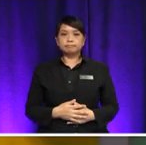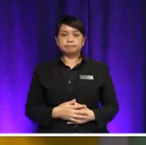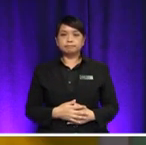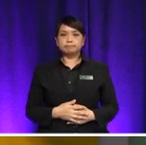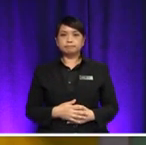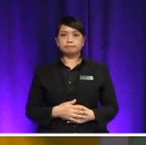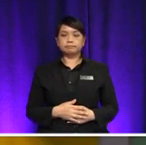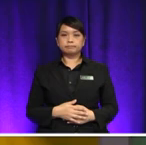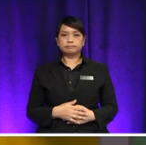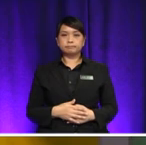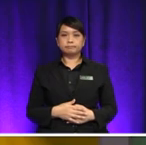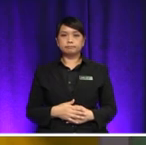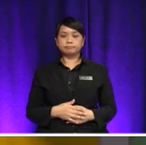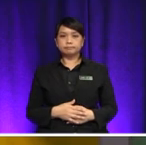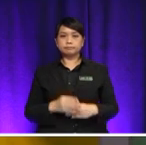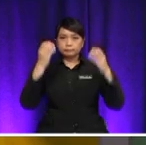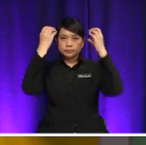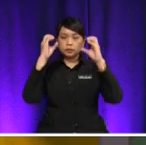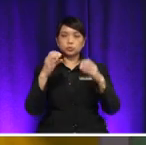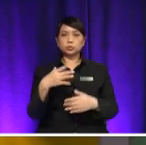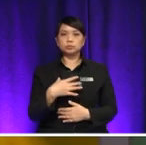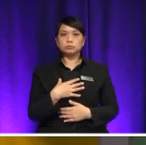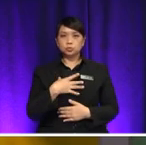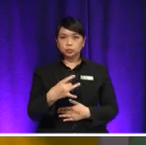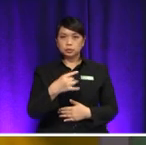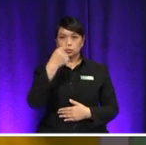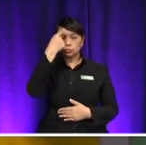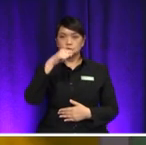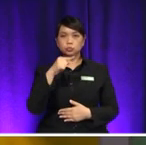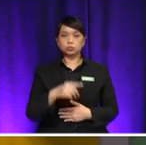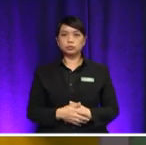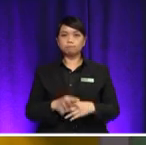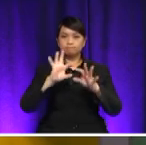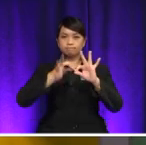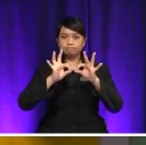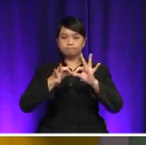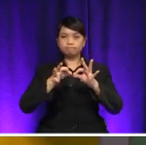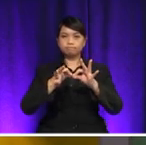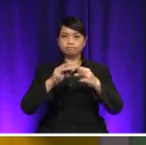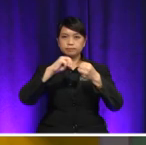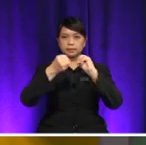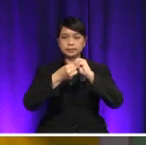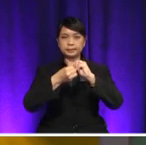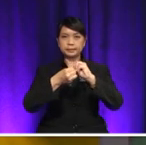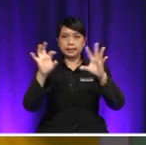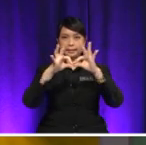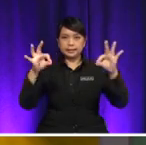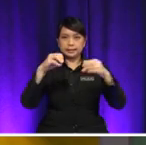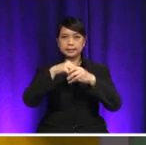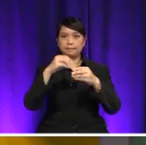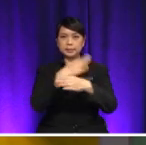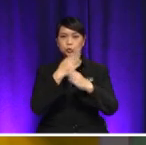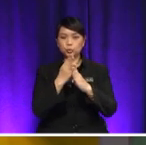semua termasuk Ivan Cikgu suka untuk Terjemahkan masalah perayaan ini ke dalam bentuk grafik Oke